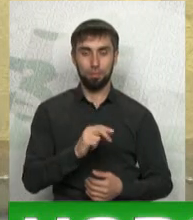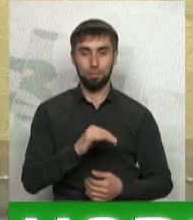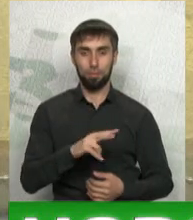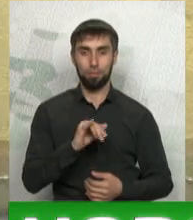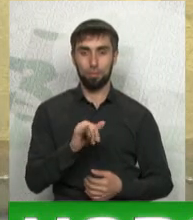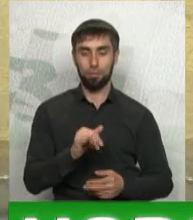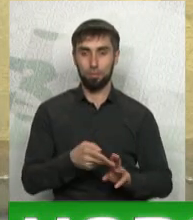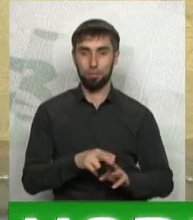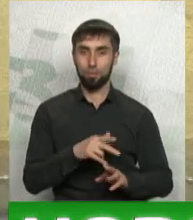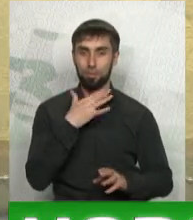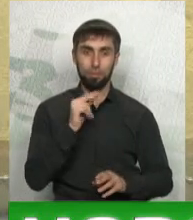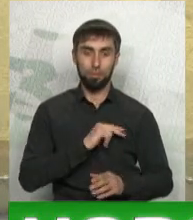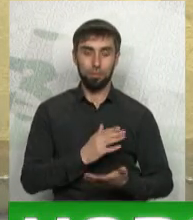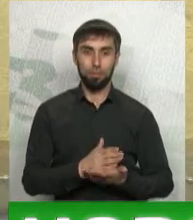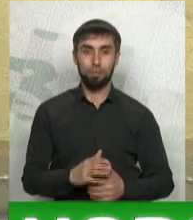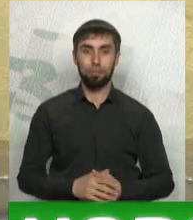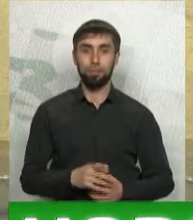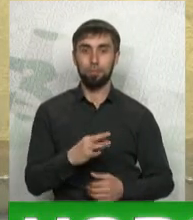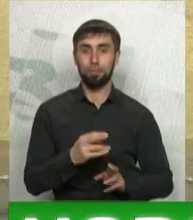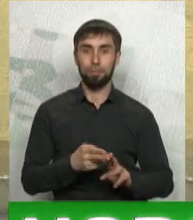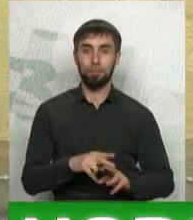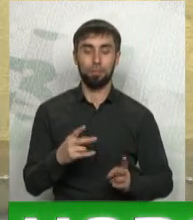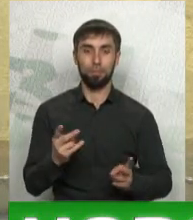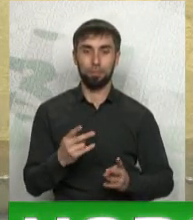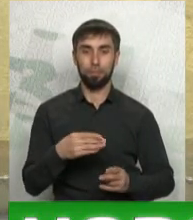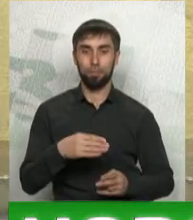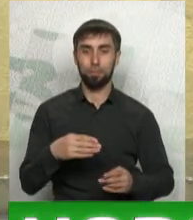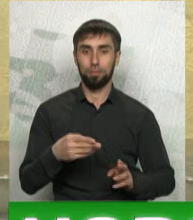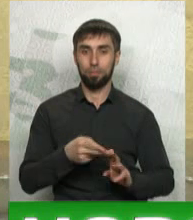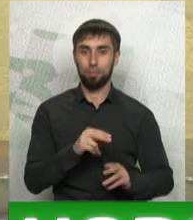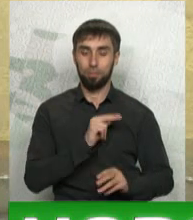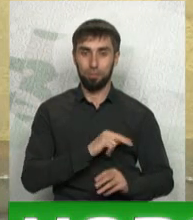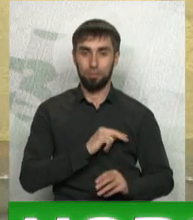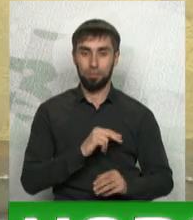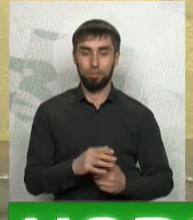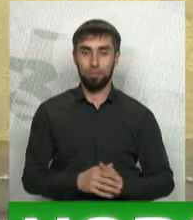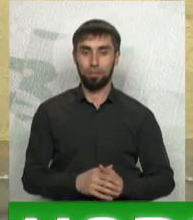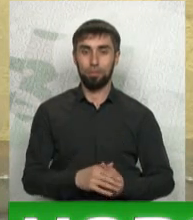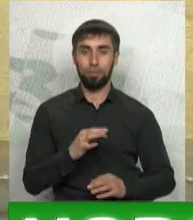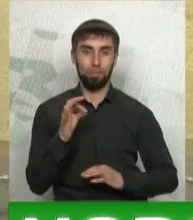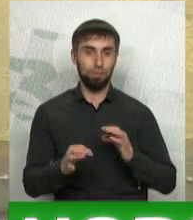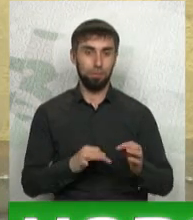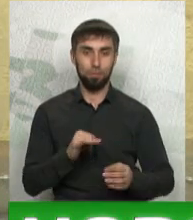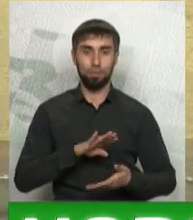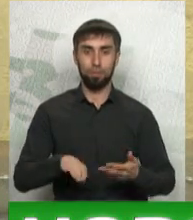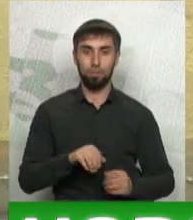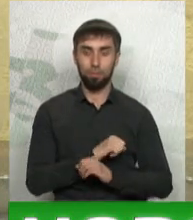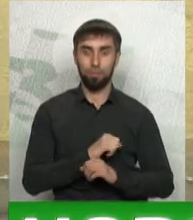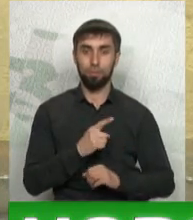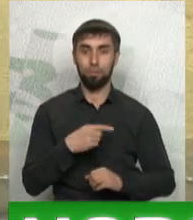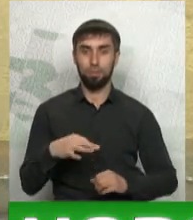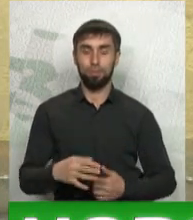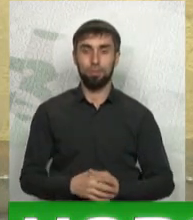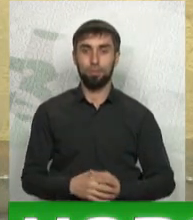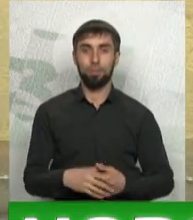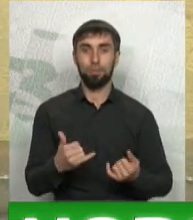собой хлопот хватает и ну это надо его точно вам работать сутками без выходных потому что